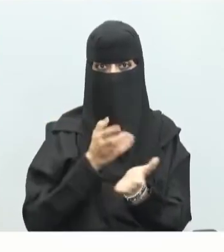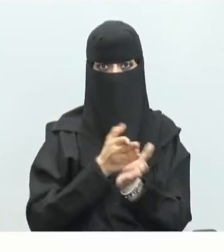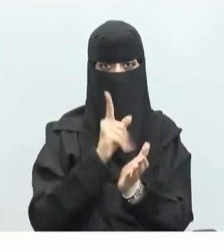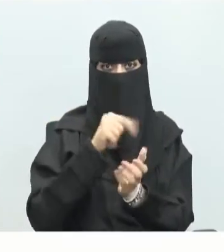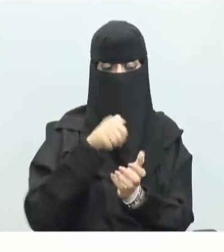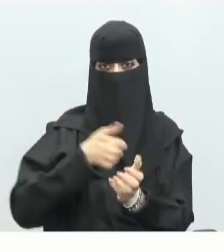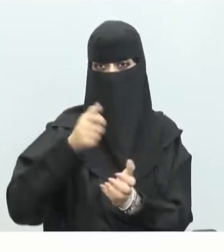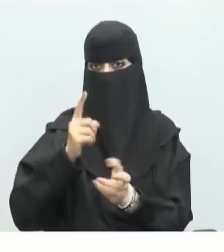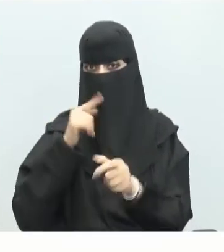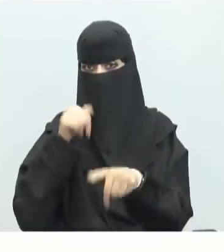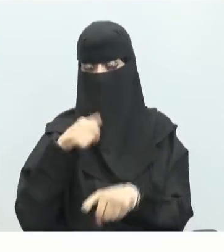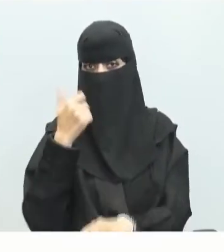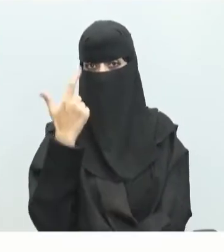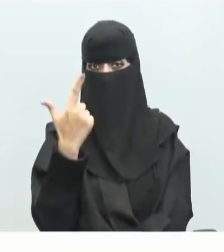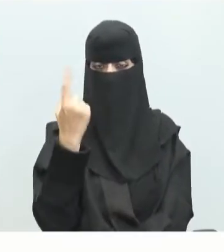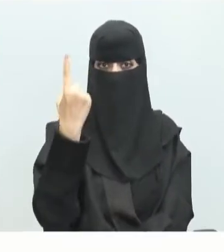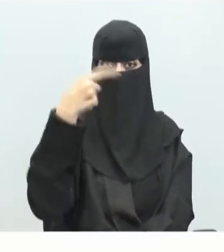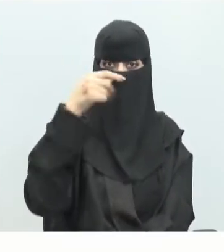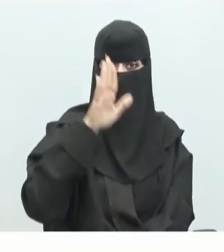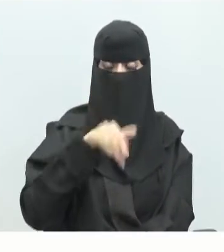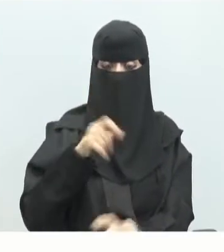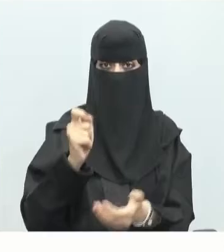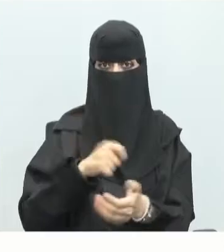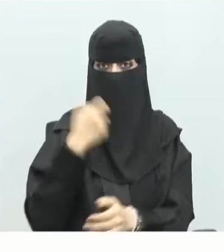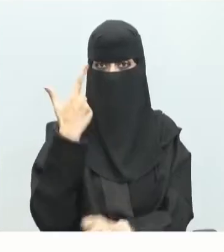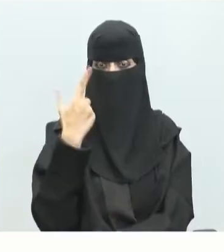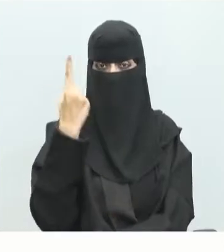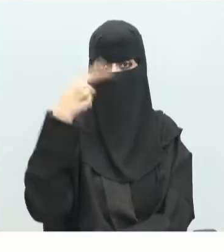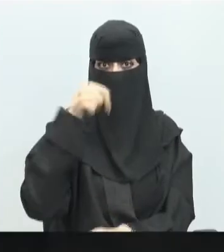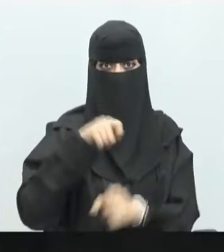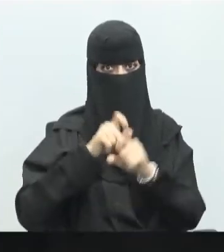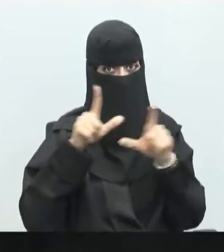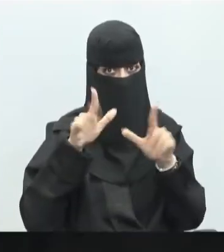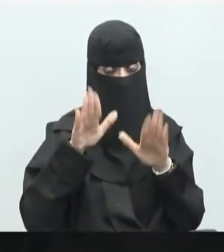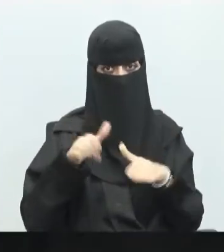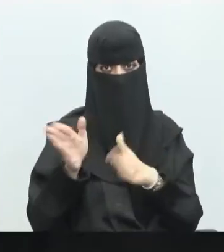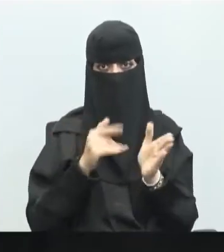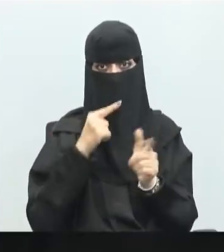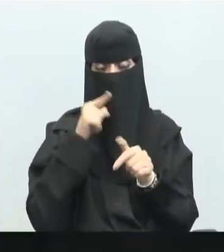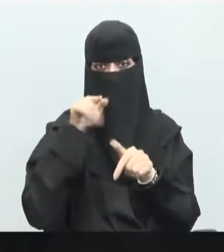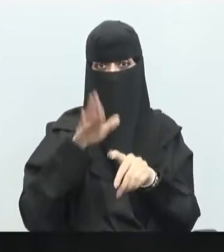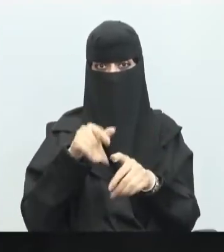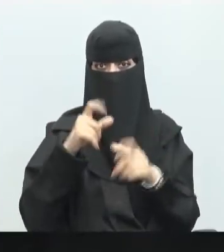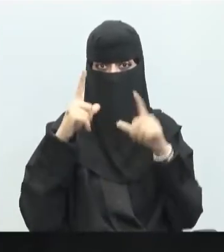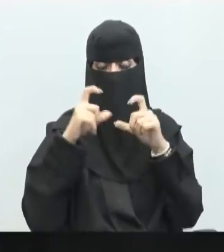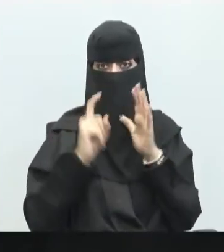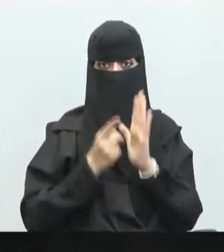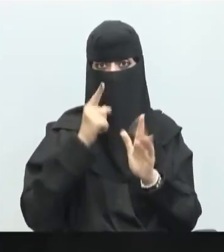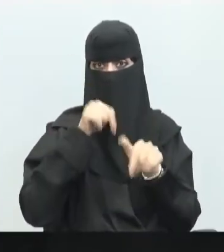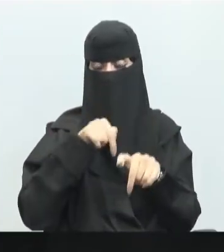الاحرف 17 اذا هنا كلمه 17 واضح يا ابطال اذا هنا في الصوره التي